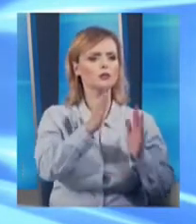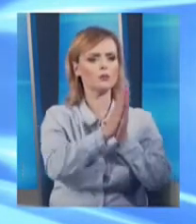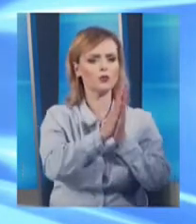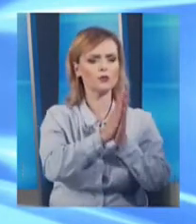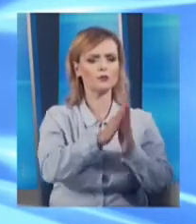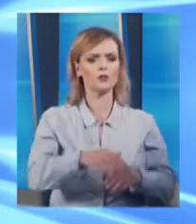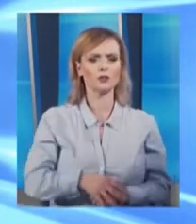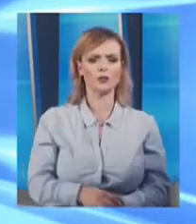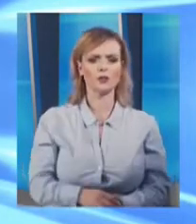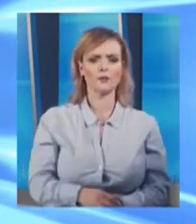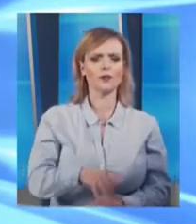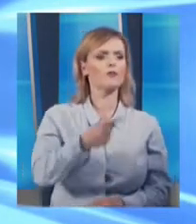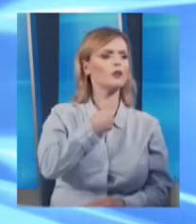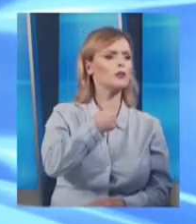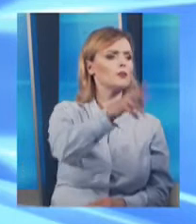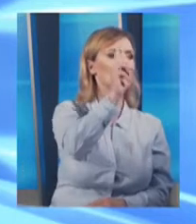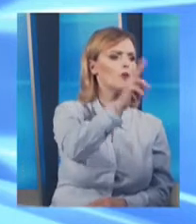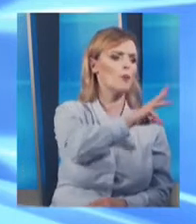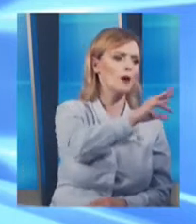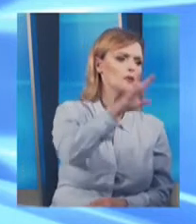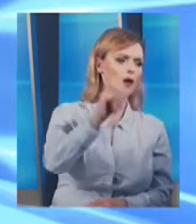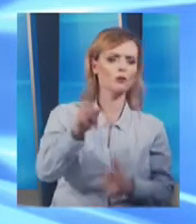cu Maia sau Andrei?